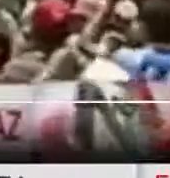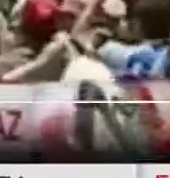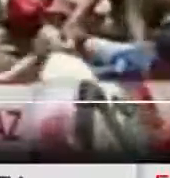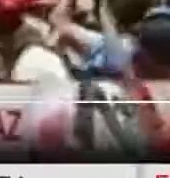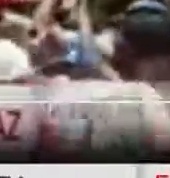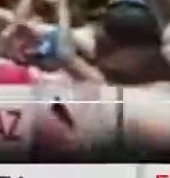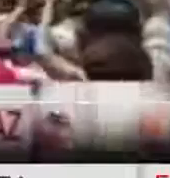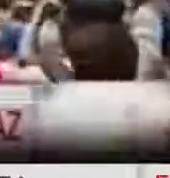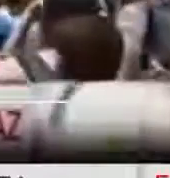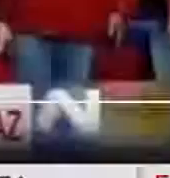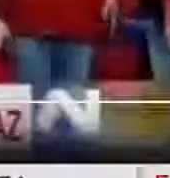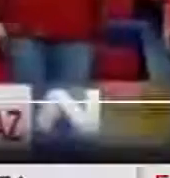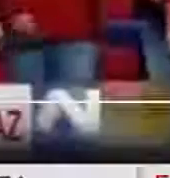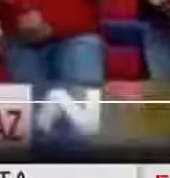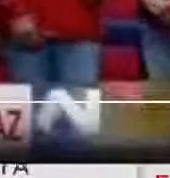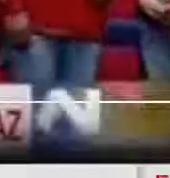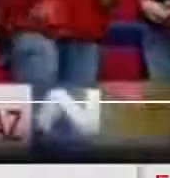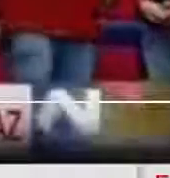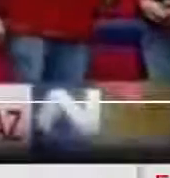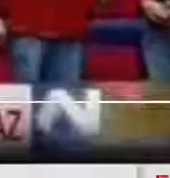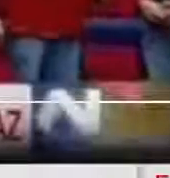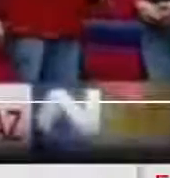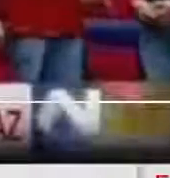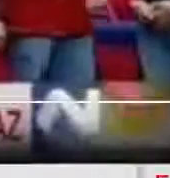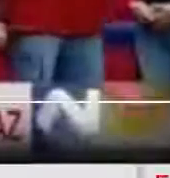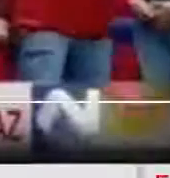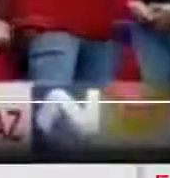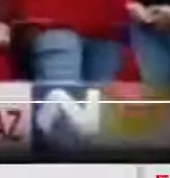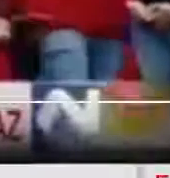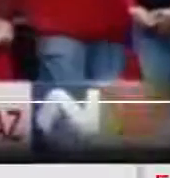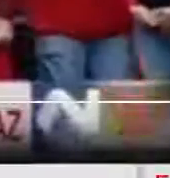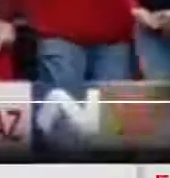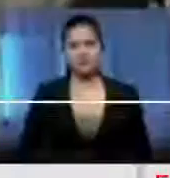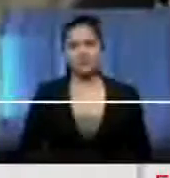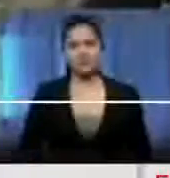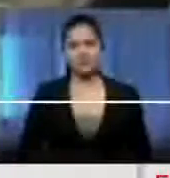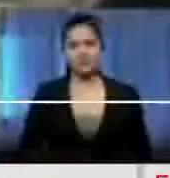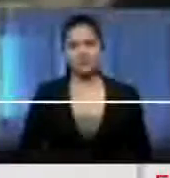устроить оппозиционеры под прикрытием антиправительственного митинга.